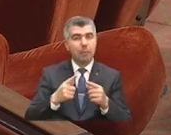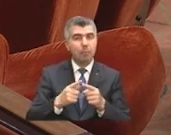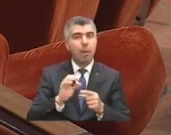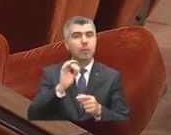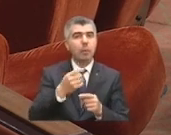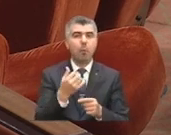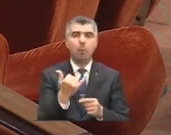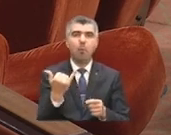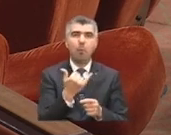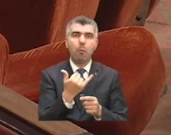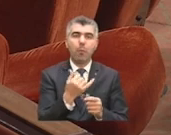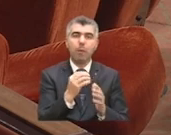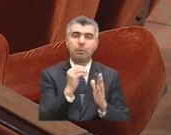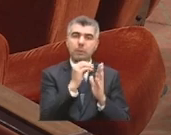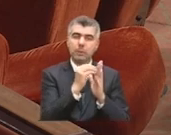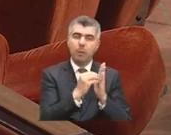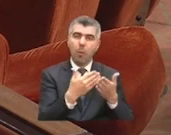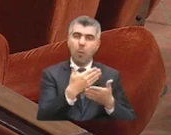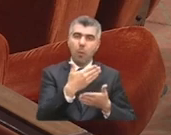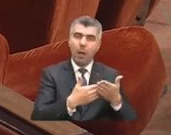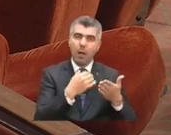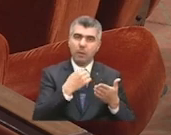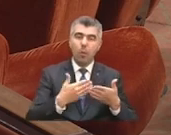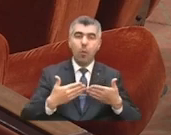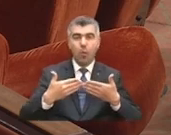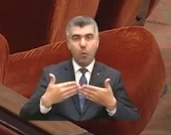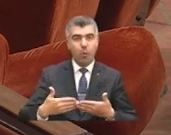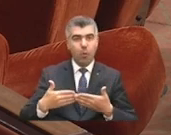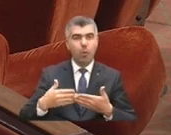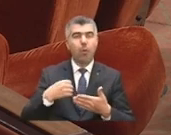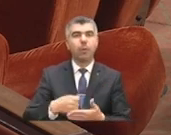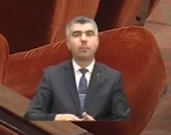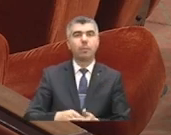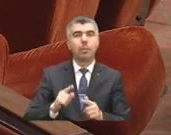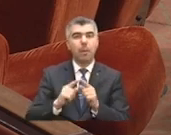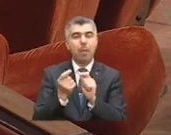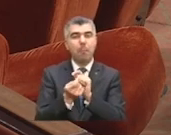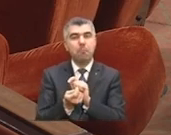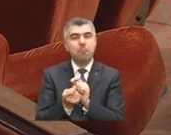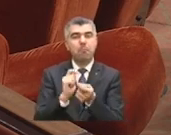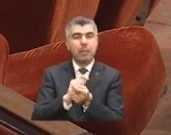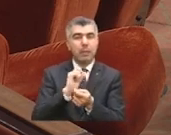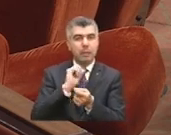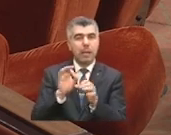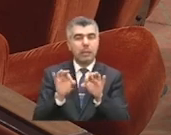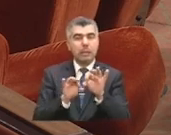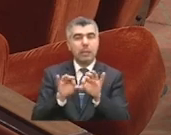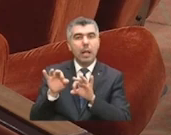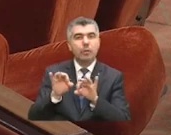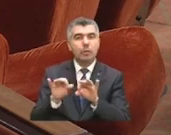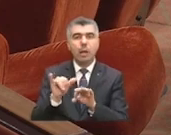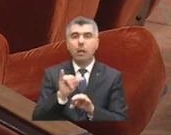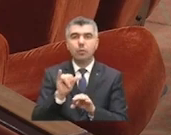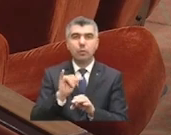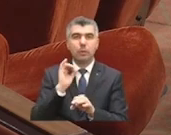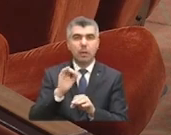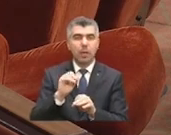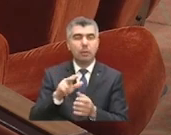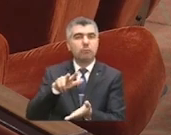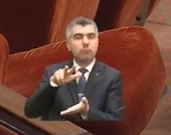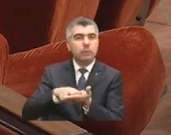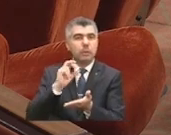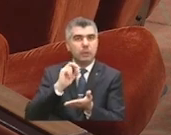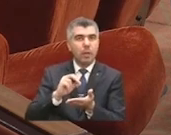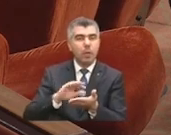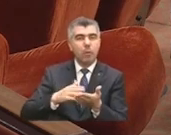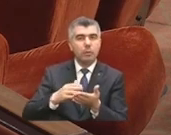جات في ديك الورقة، واليوم كنعتبروا بأن التحول ديال هاد الاستراتيجية هو التطبيق اللي تكلمت عليه ديال